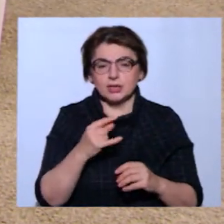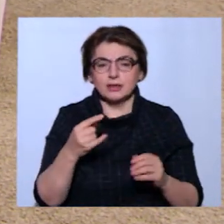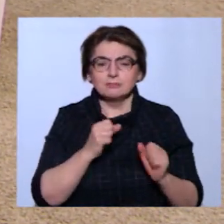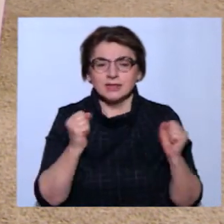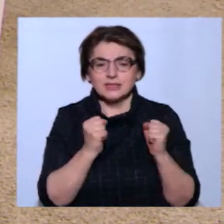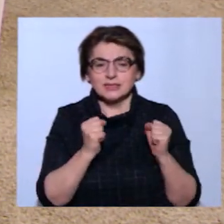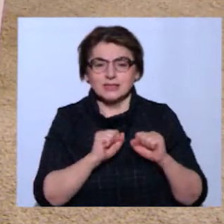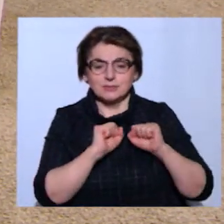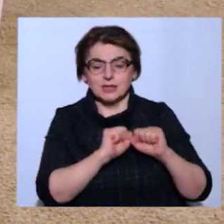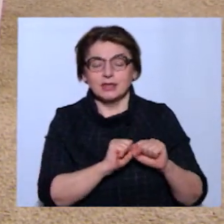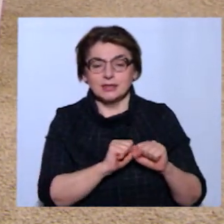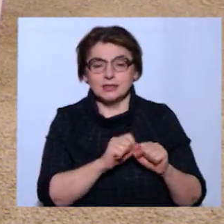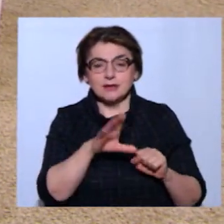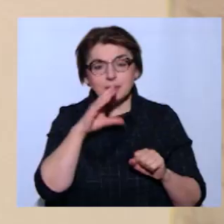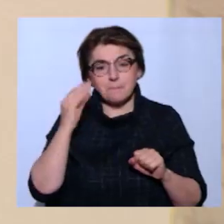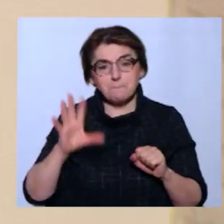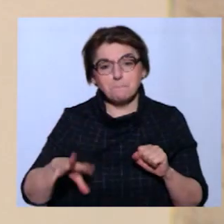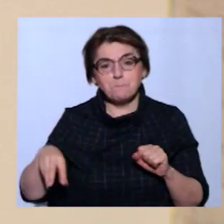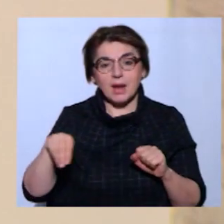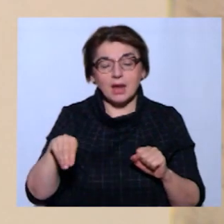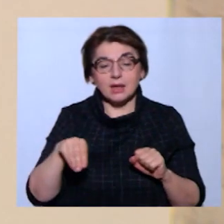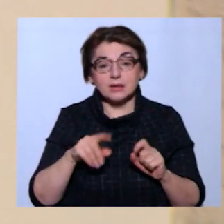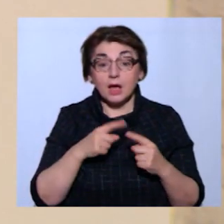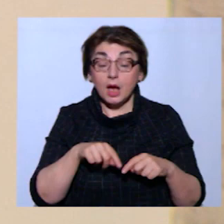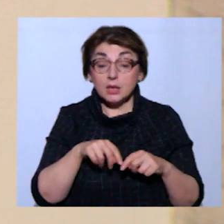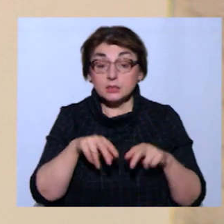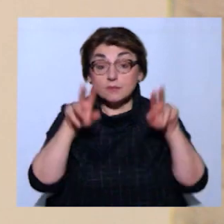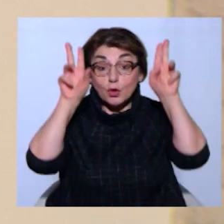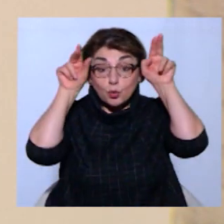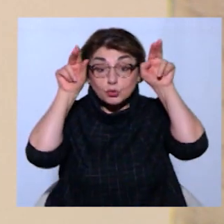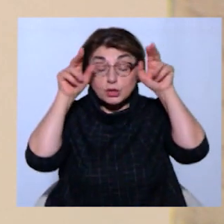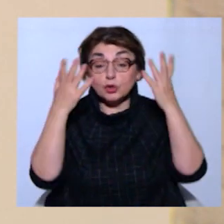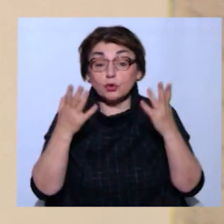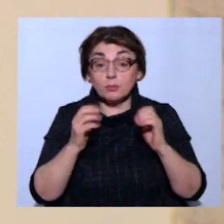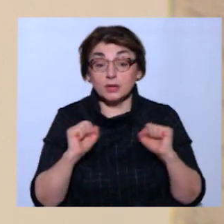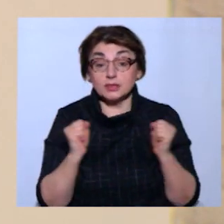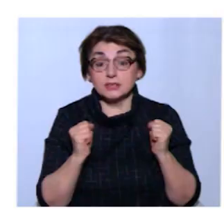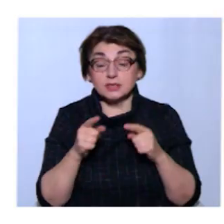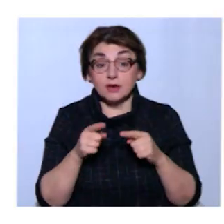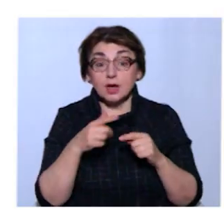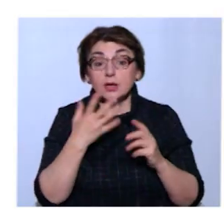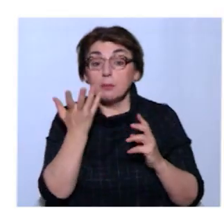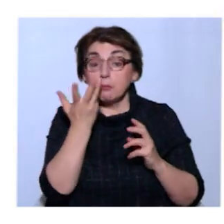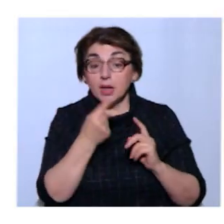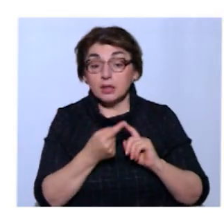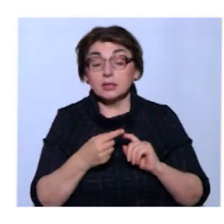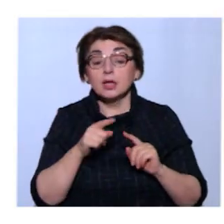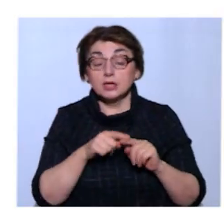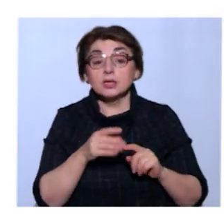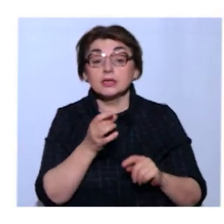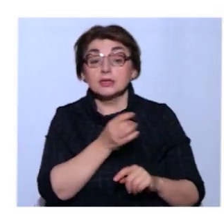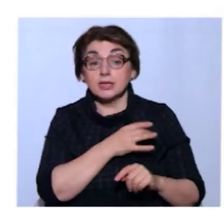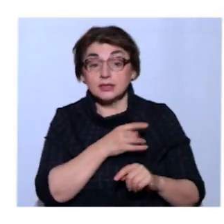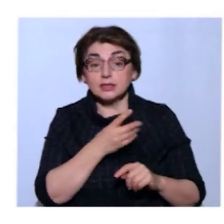სიცივისაგანაც იცავს მელას. ასევეა კურდღელიც, არქტიკული კურდღელი. მასაც ეცვლება ბეწვი, ის მასაც თეთრი ბეწვი აქვს